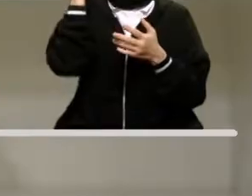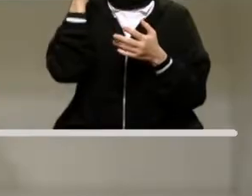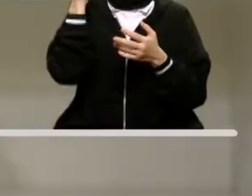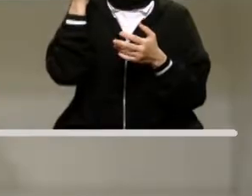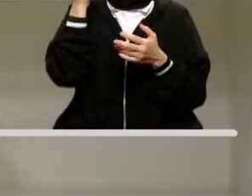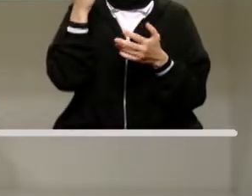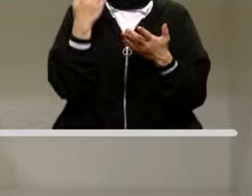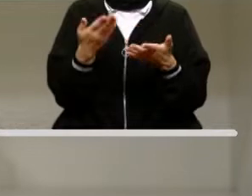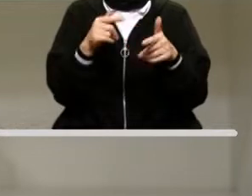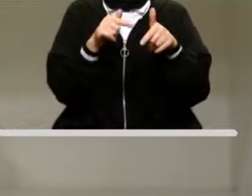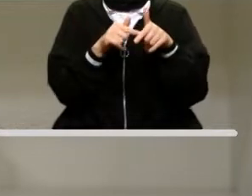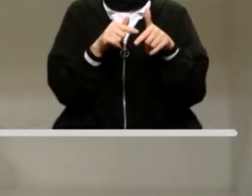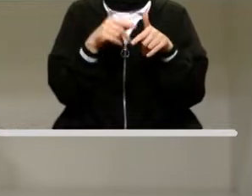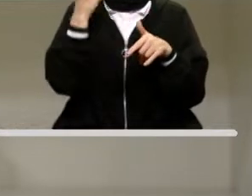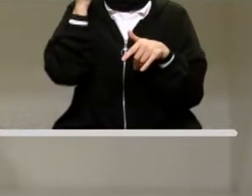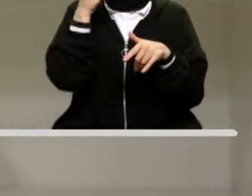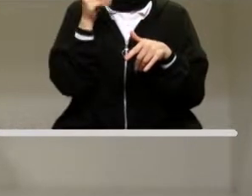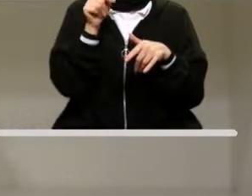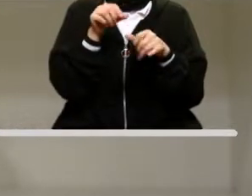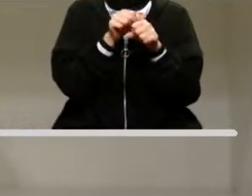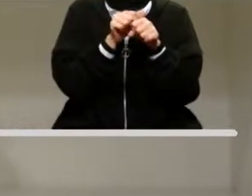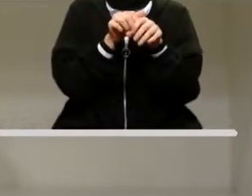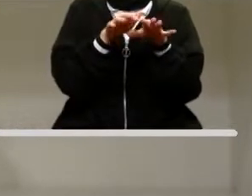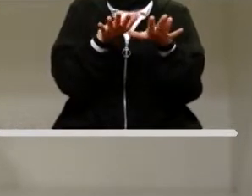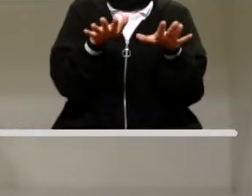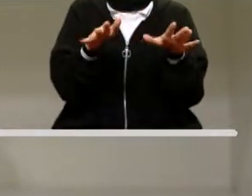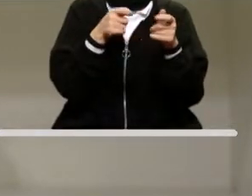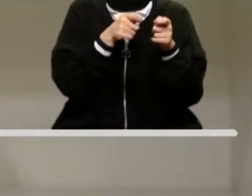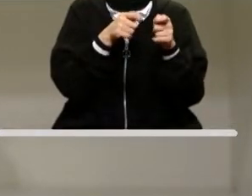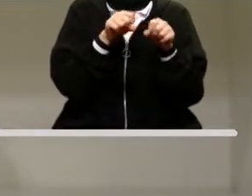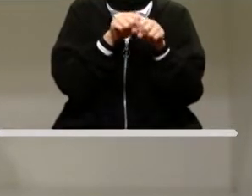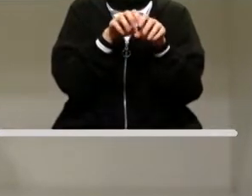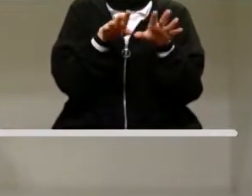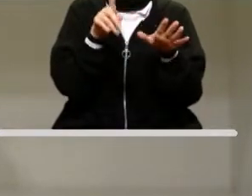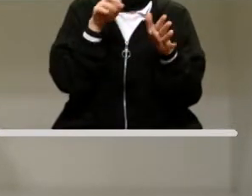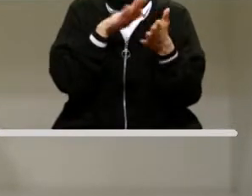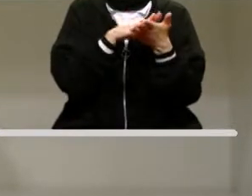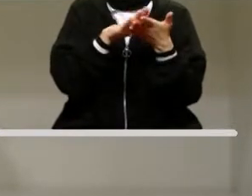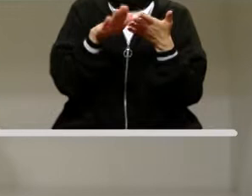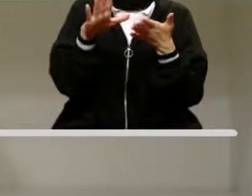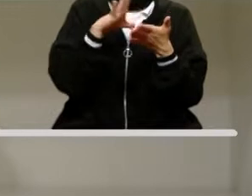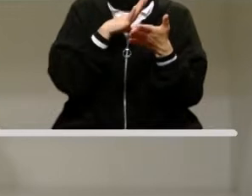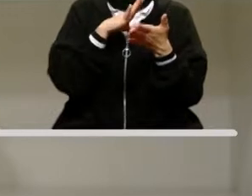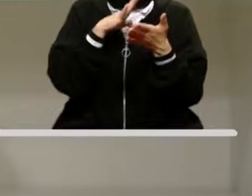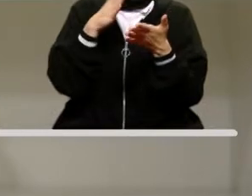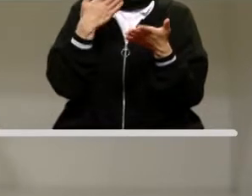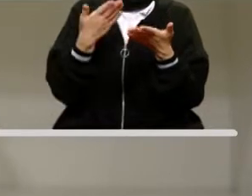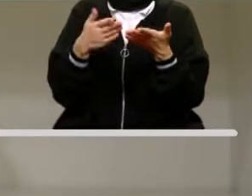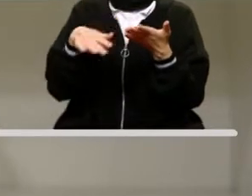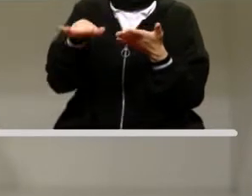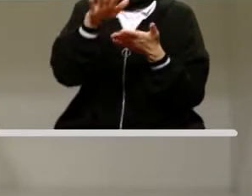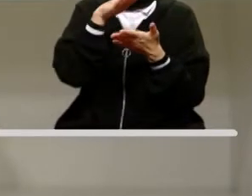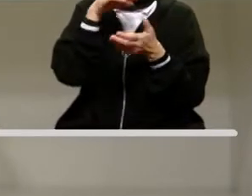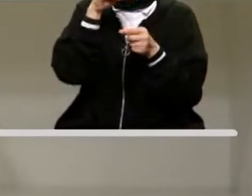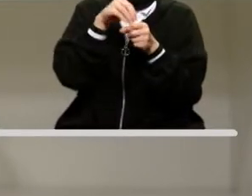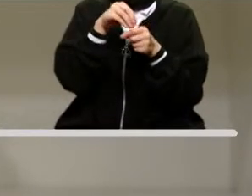şimdi sistemimizde, eğitim sistemimizde bir düzenimiz daha var ki aslında hepimizi